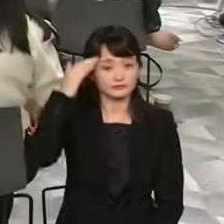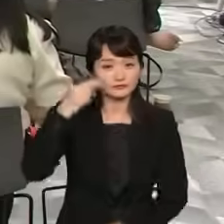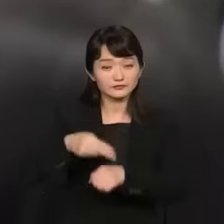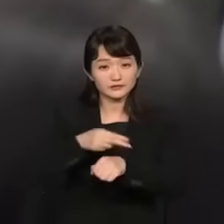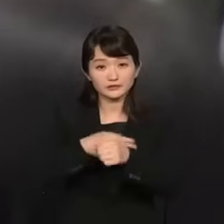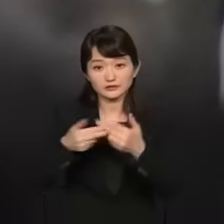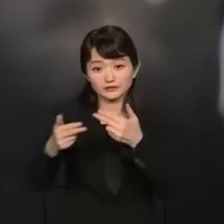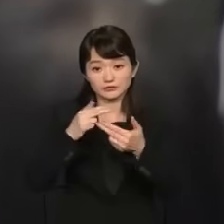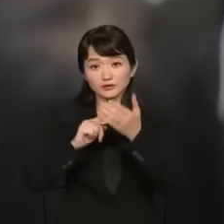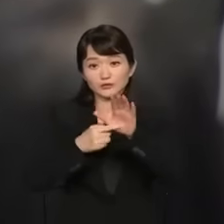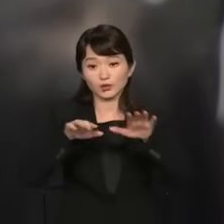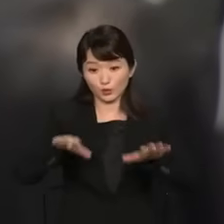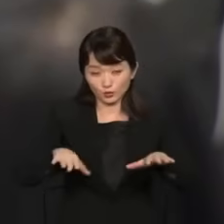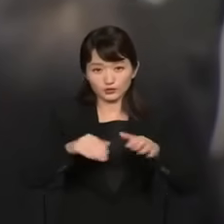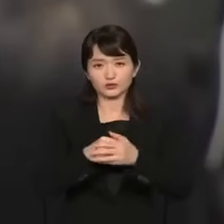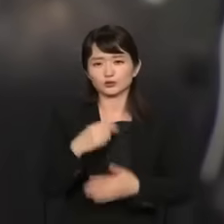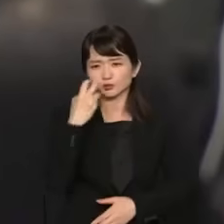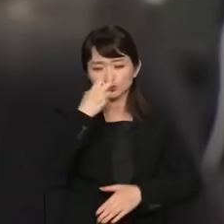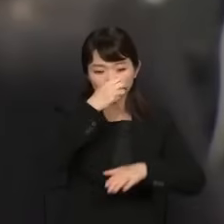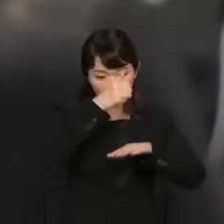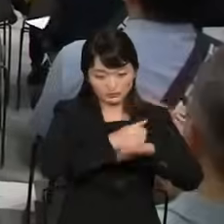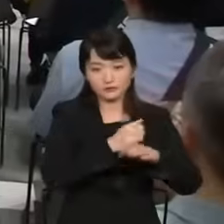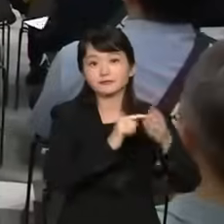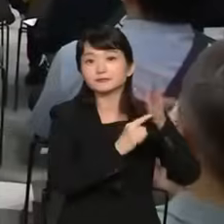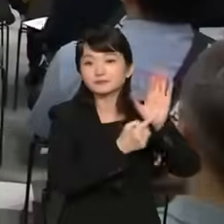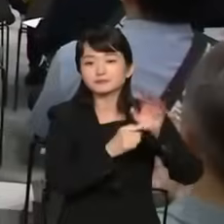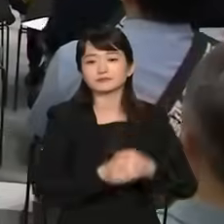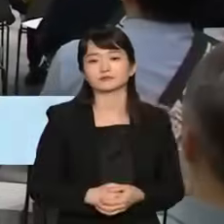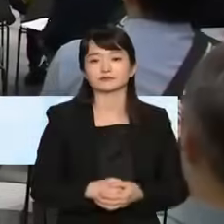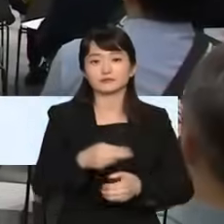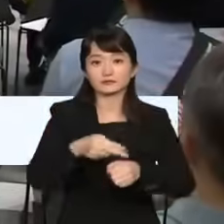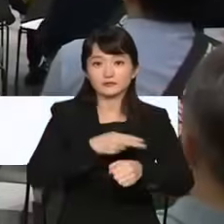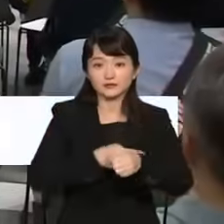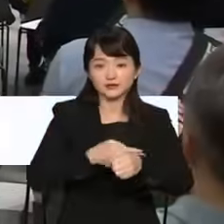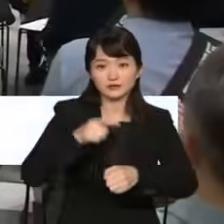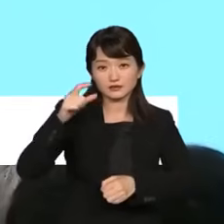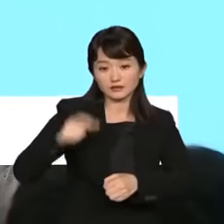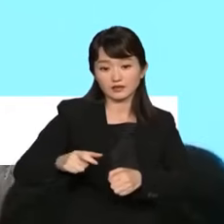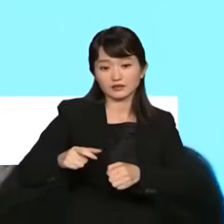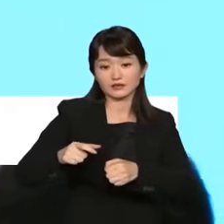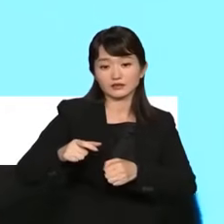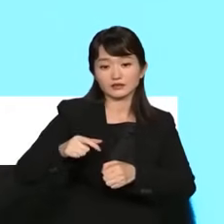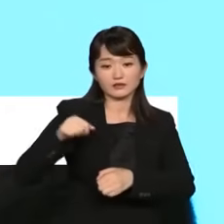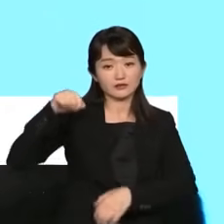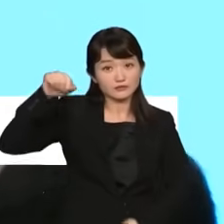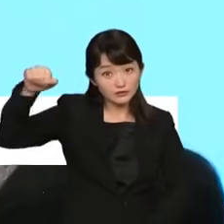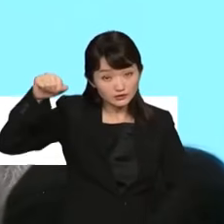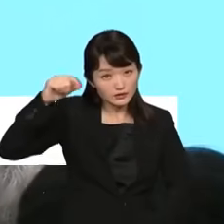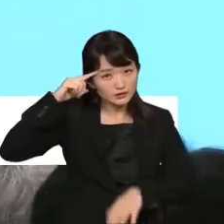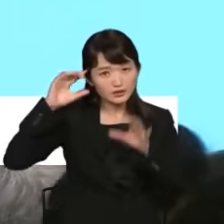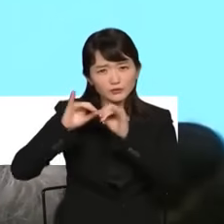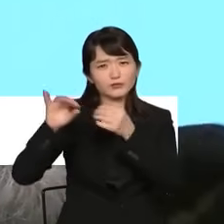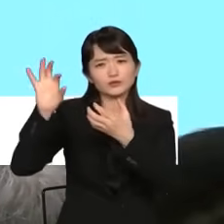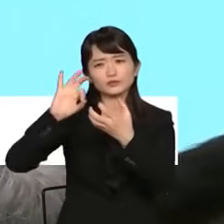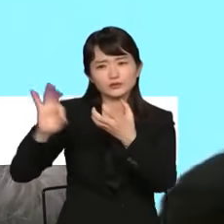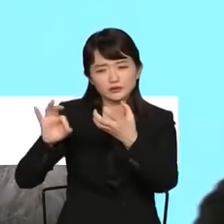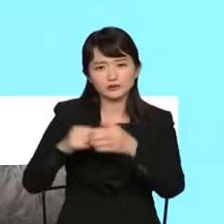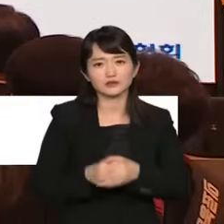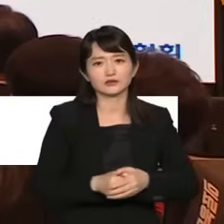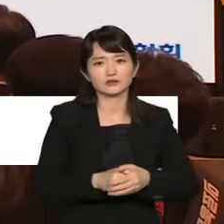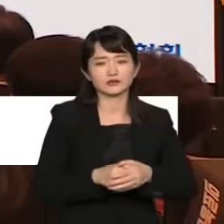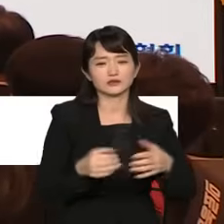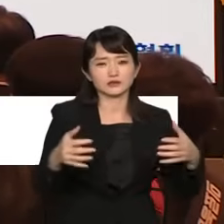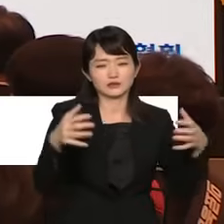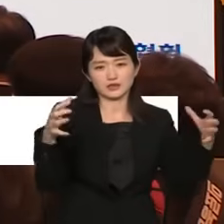대한의사협회가 오늘 공개한 설문조사 내용입니다. 의협의 강경투쟁은 90% 넘게 찬성했고 집단 휴진을 포함한 단체